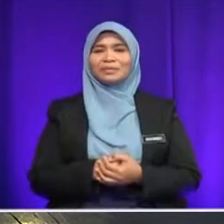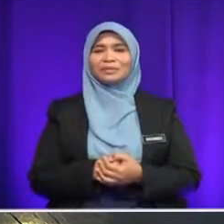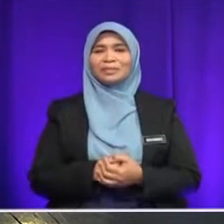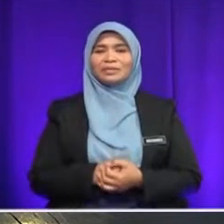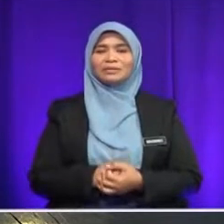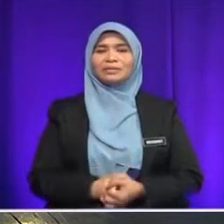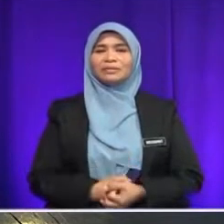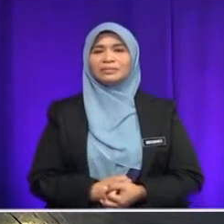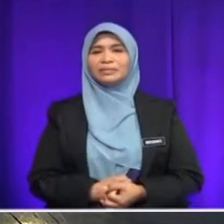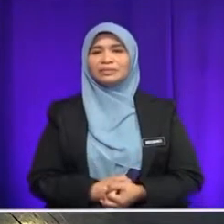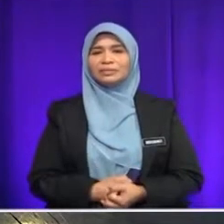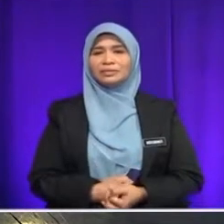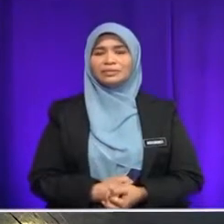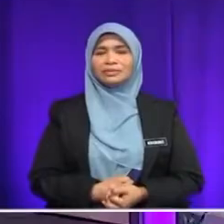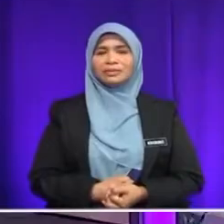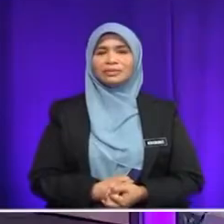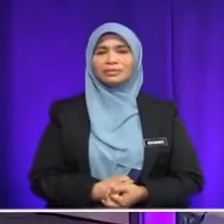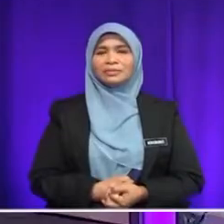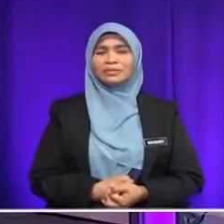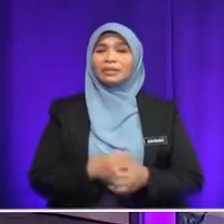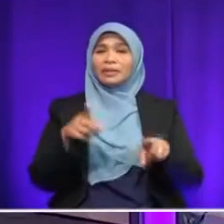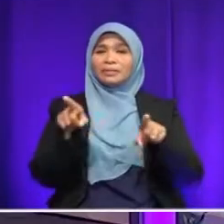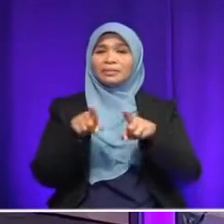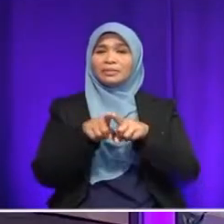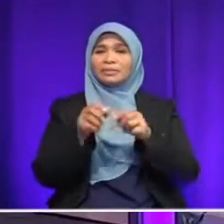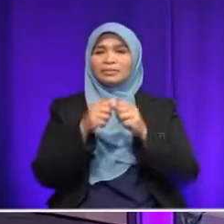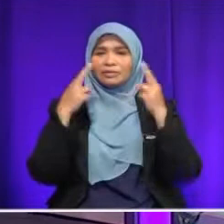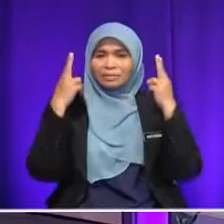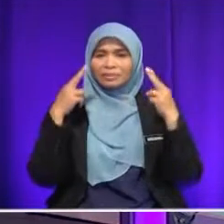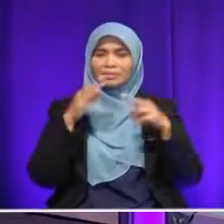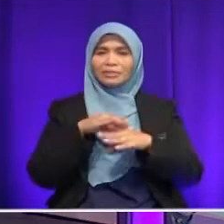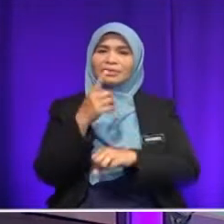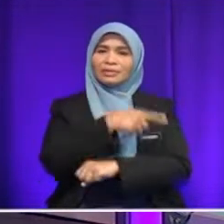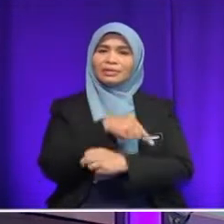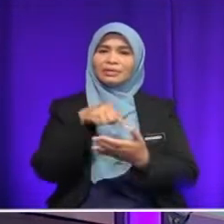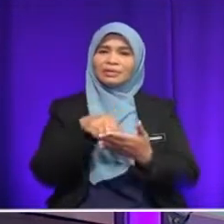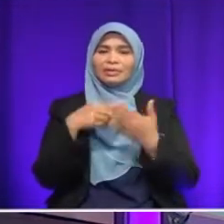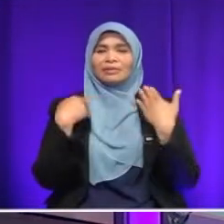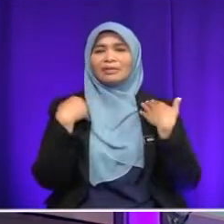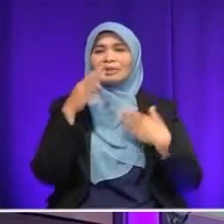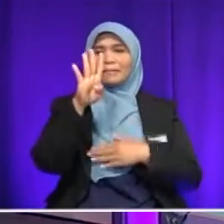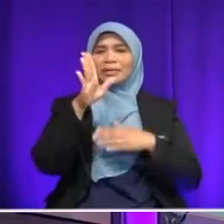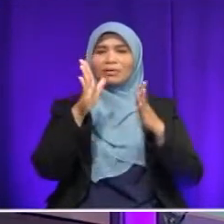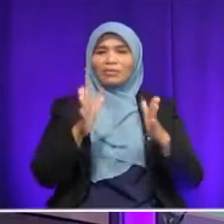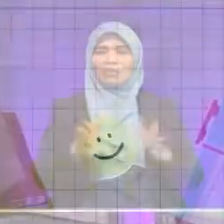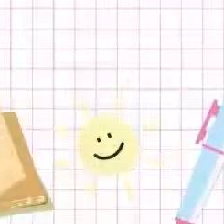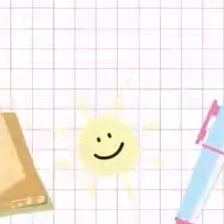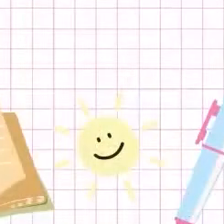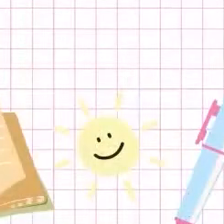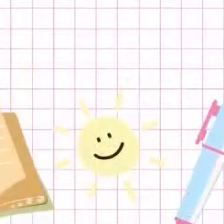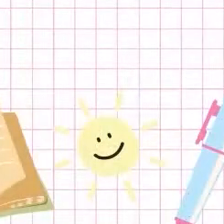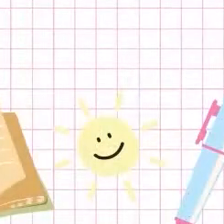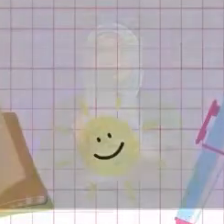sayyidina Muhammad wa ala ali Muhammad. Okay, bersama dengan Ustazah pada hari ini adalah 4 orang rakan dari SMKP